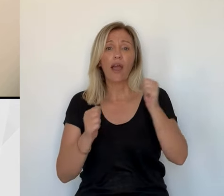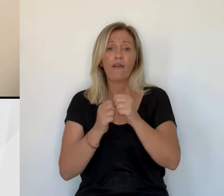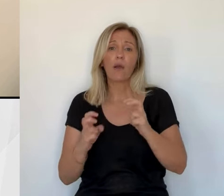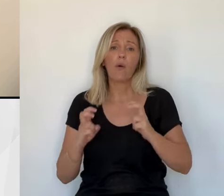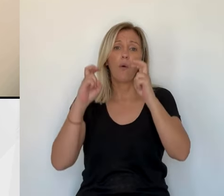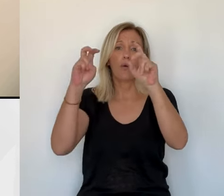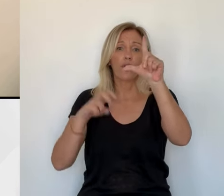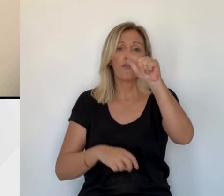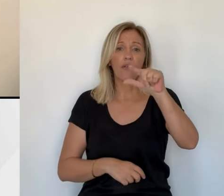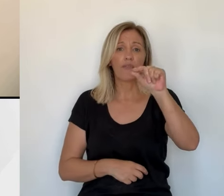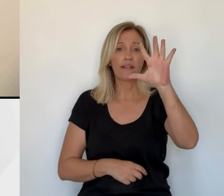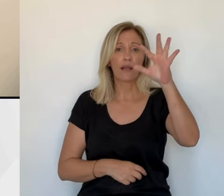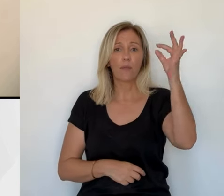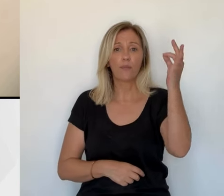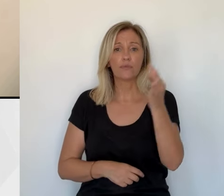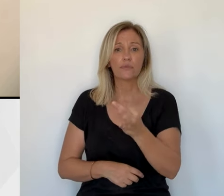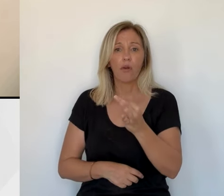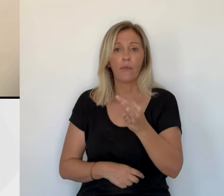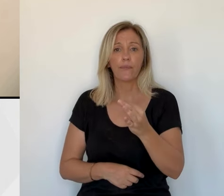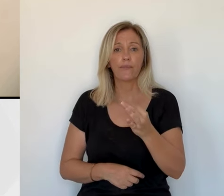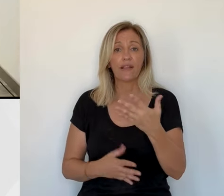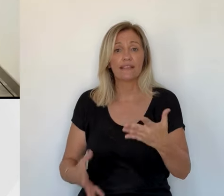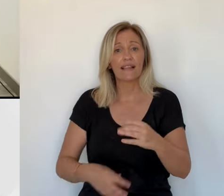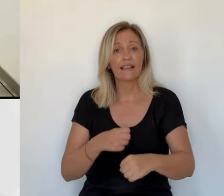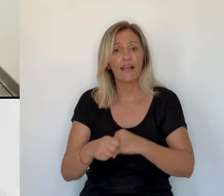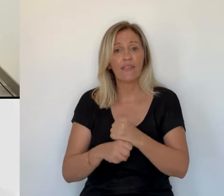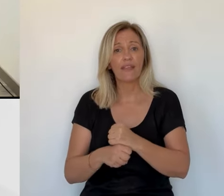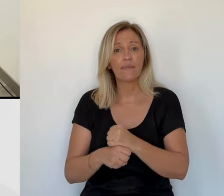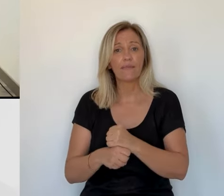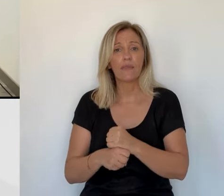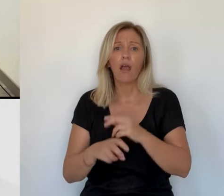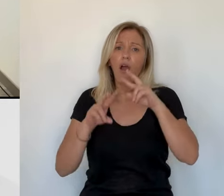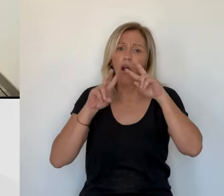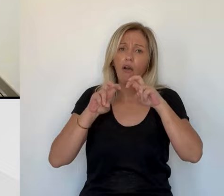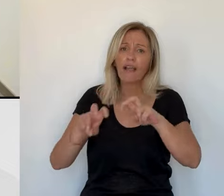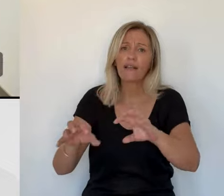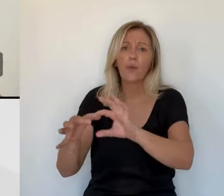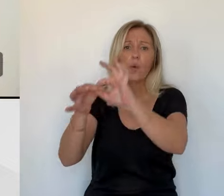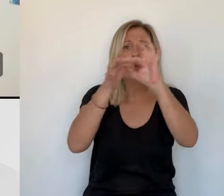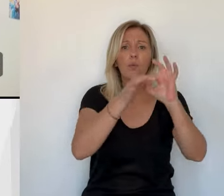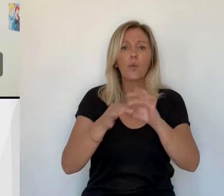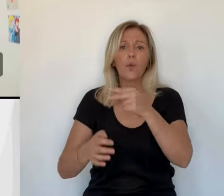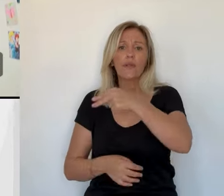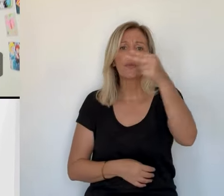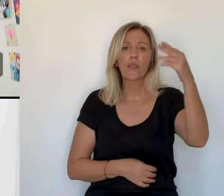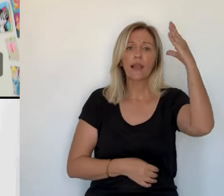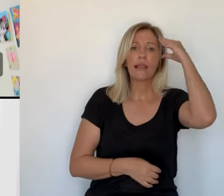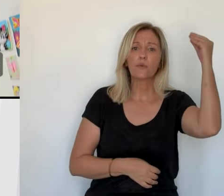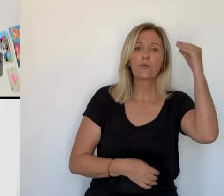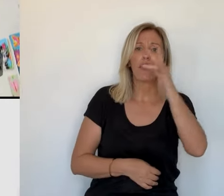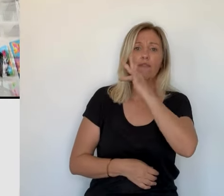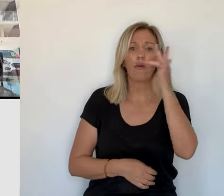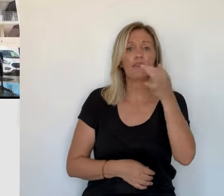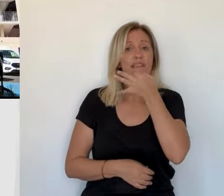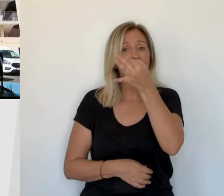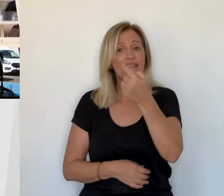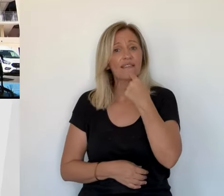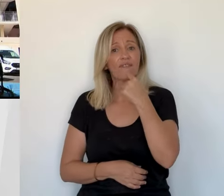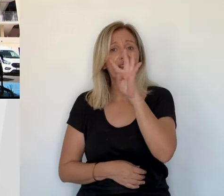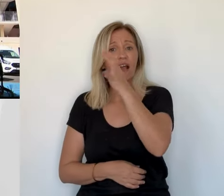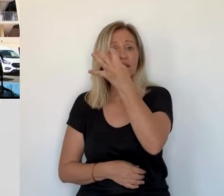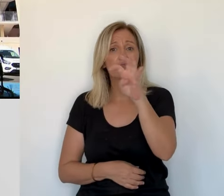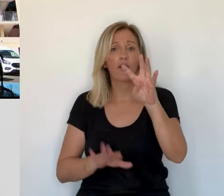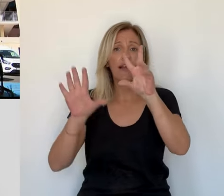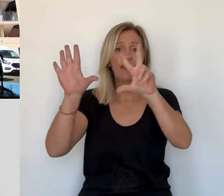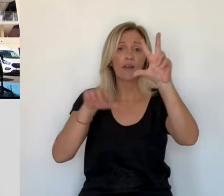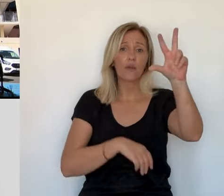la demande et elle a été acceptée. Le logement est le principal poste de dépense avec une augmentation de 2,25% pour la